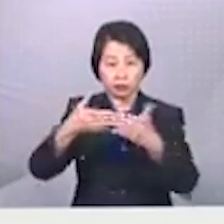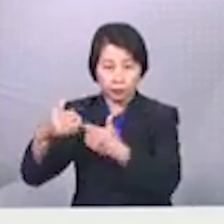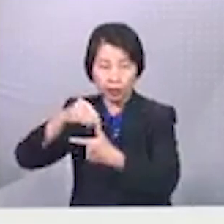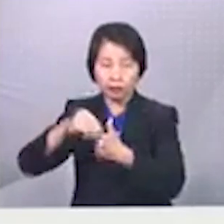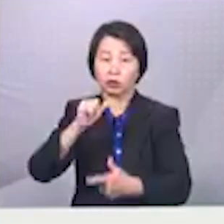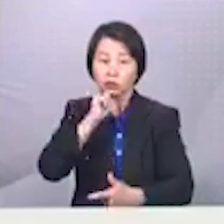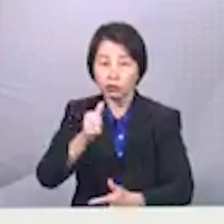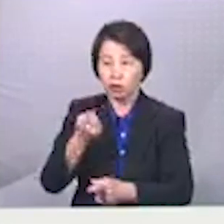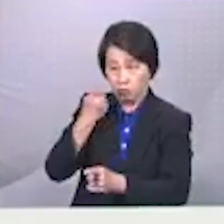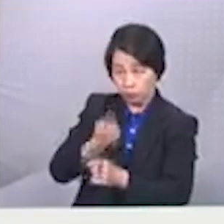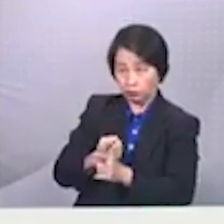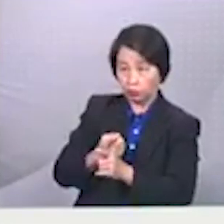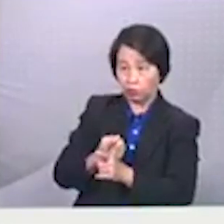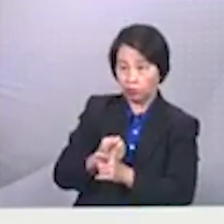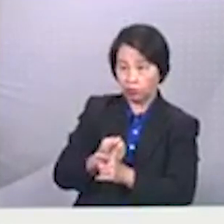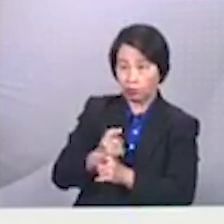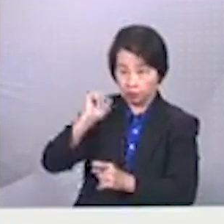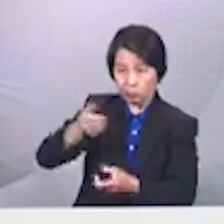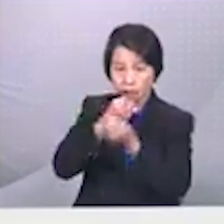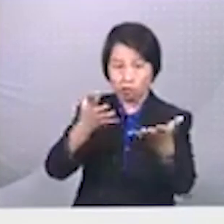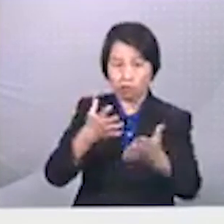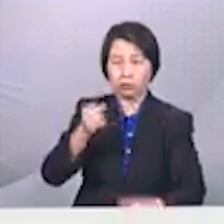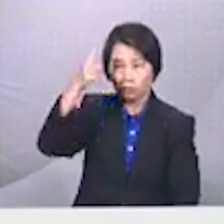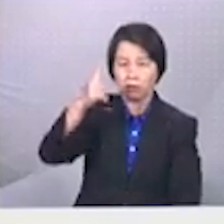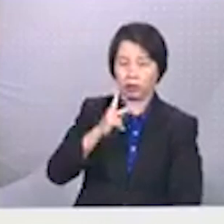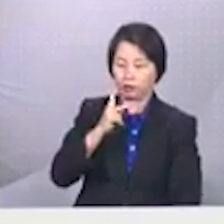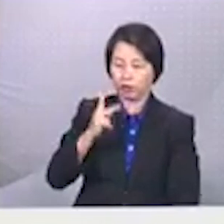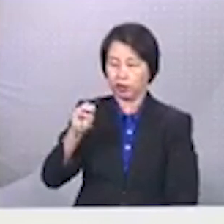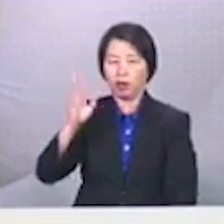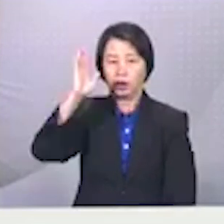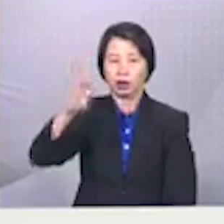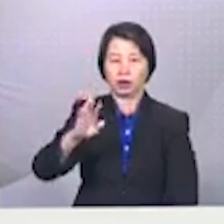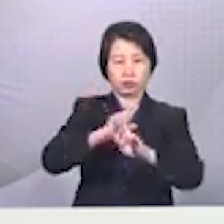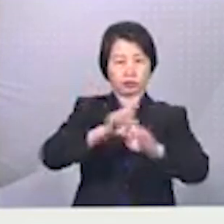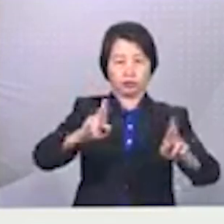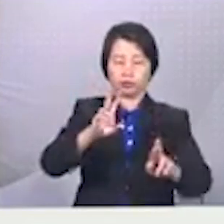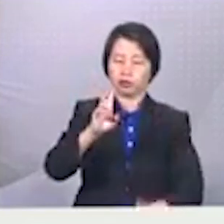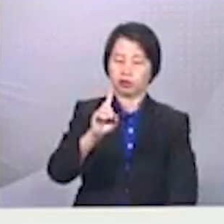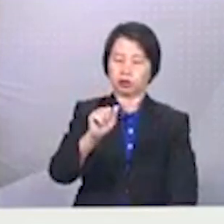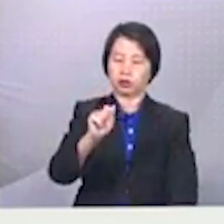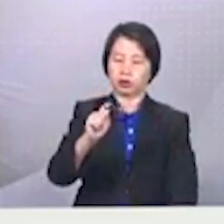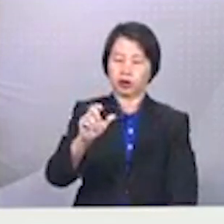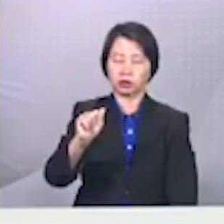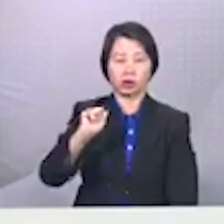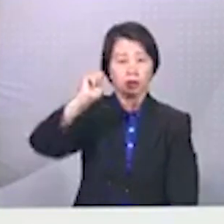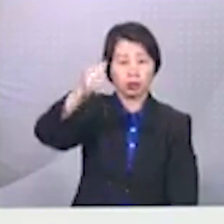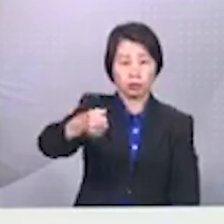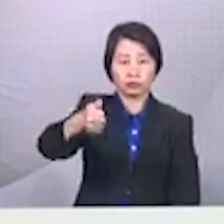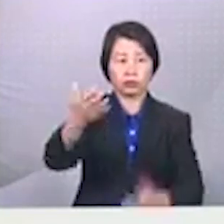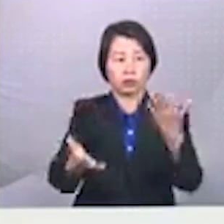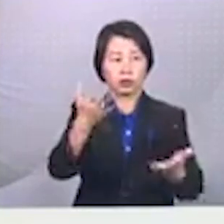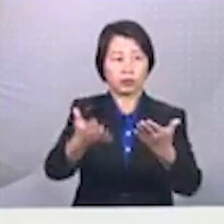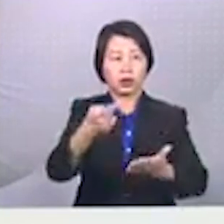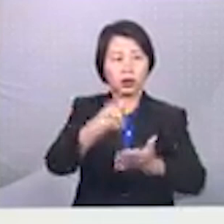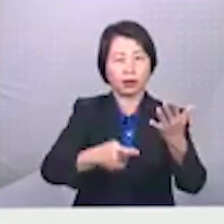So, benarkah perkara ini? Sebab kita difahamkan bahawa KKM akan menyediakan data tu pada esok. So, mungkin apa